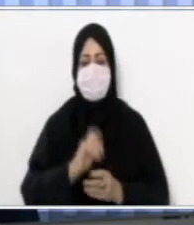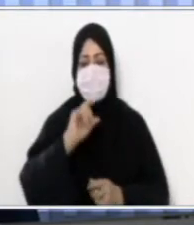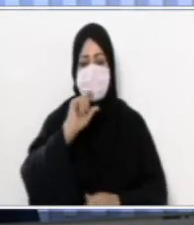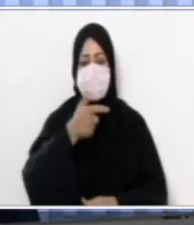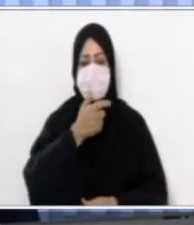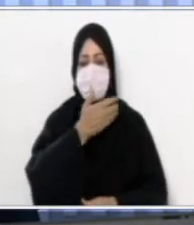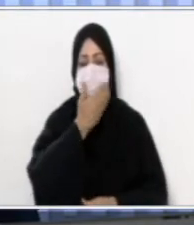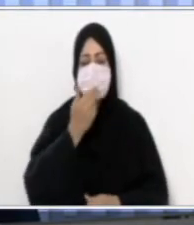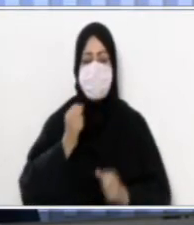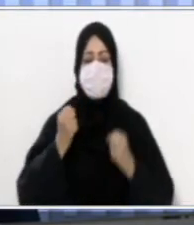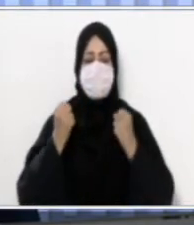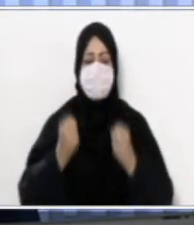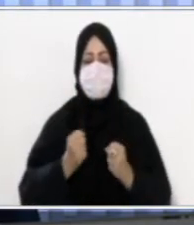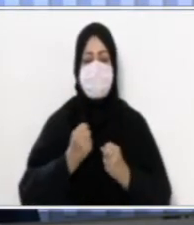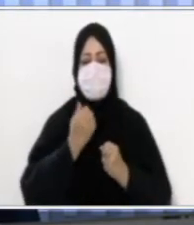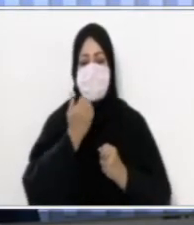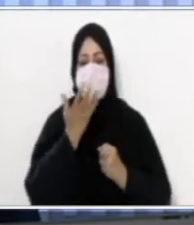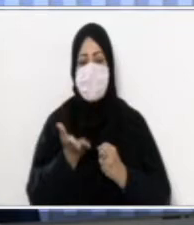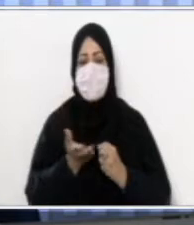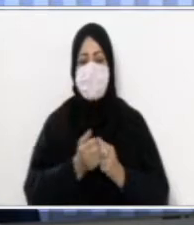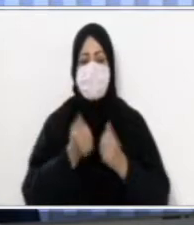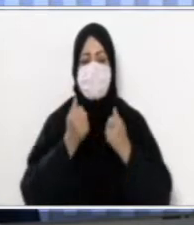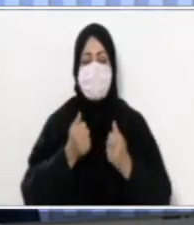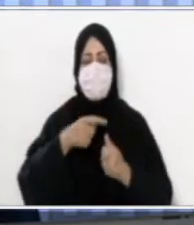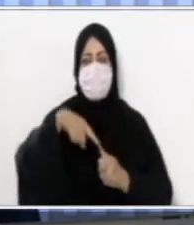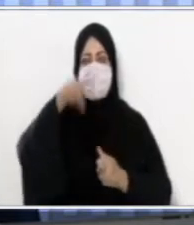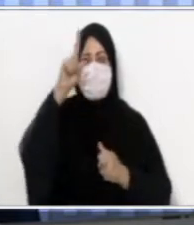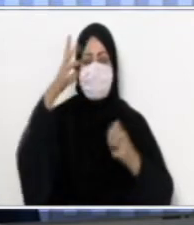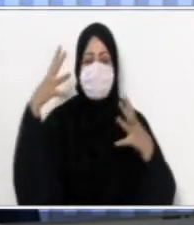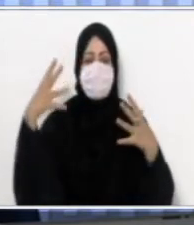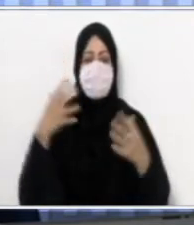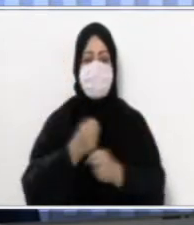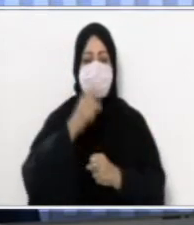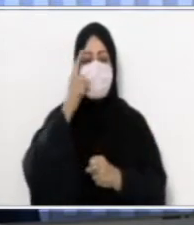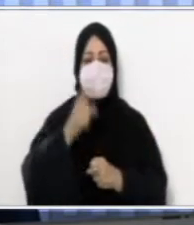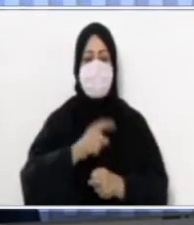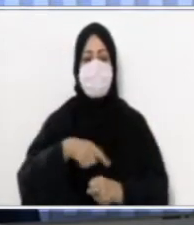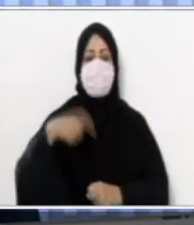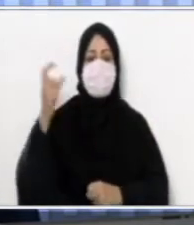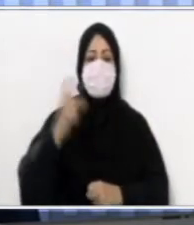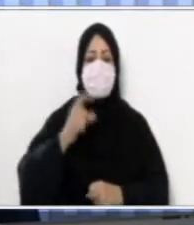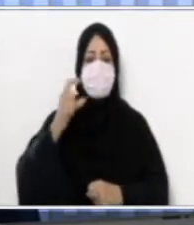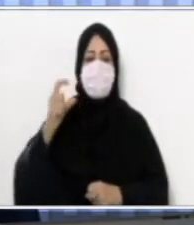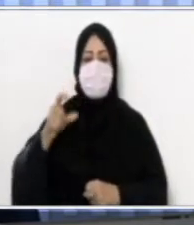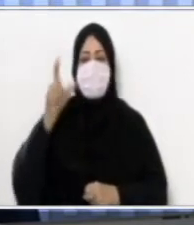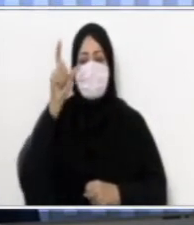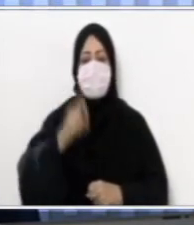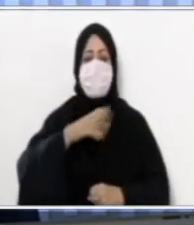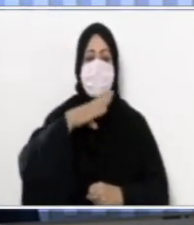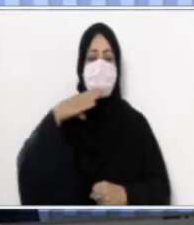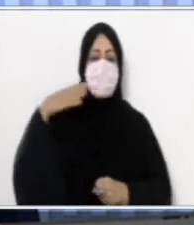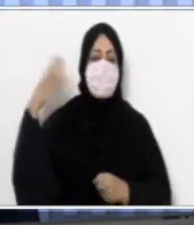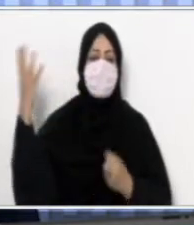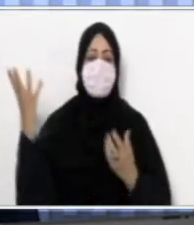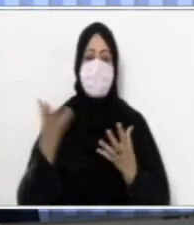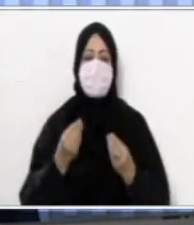الله سبحانه موسما من مواسم الخيرات واقتطاف ثمرات الأجر